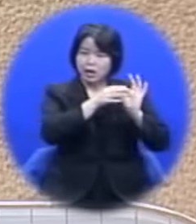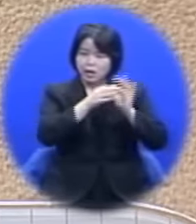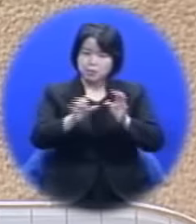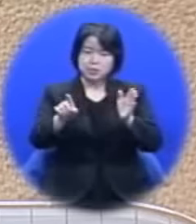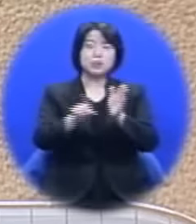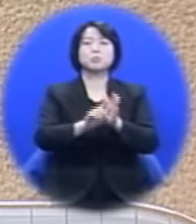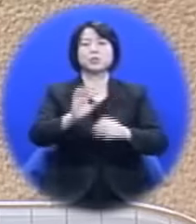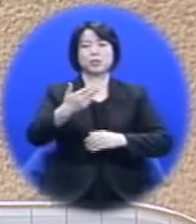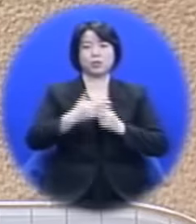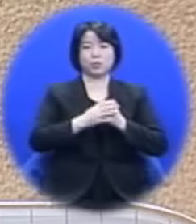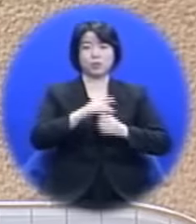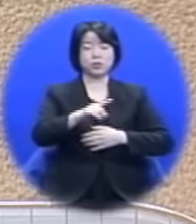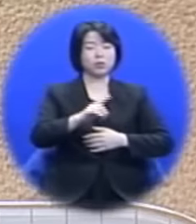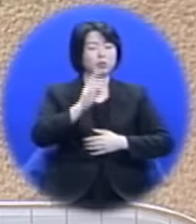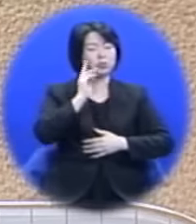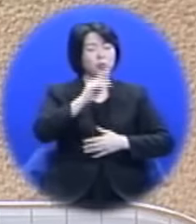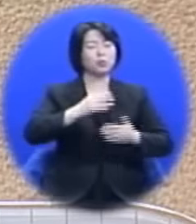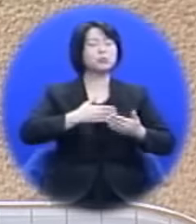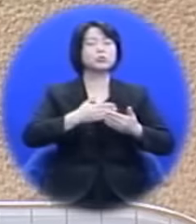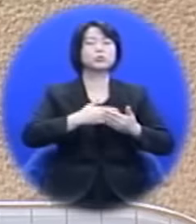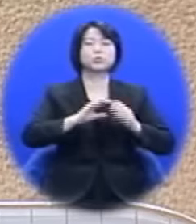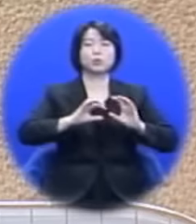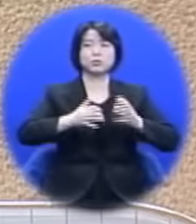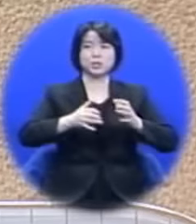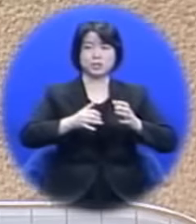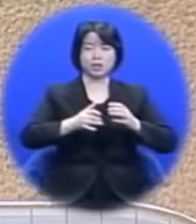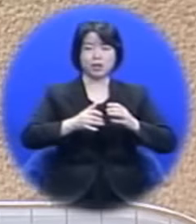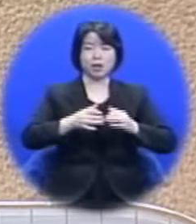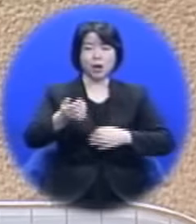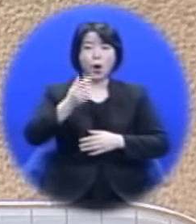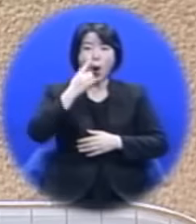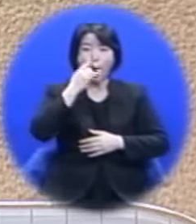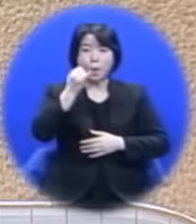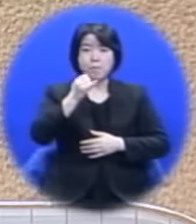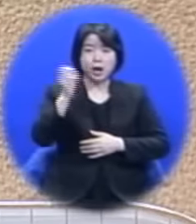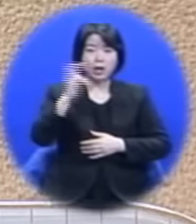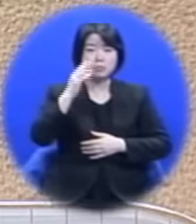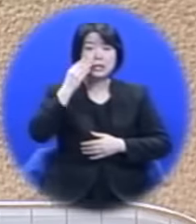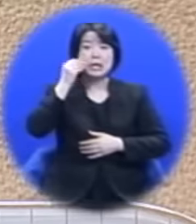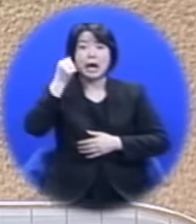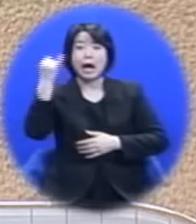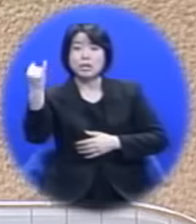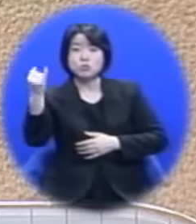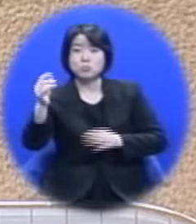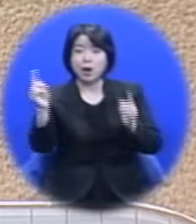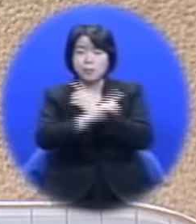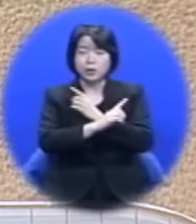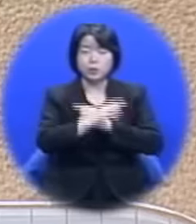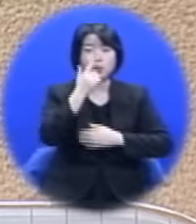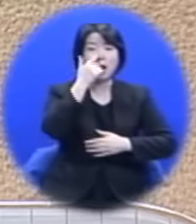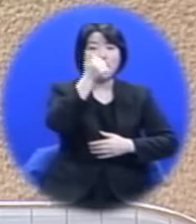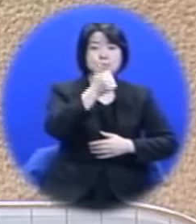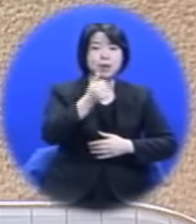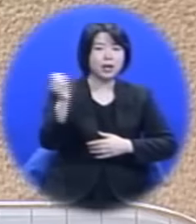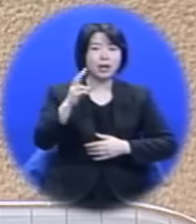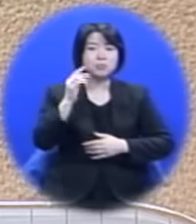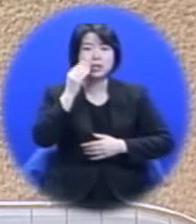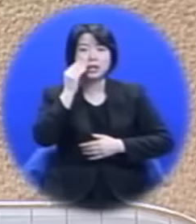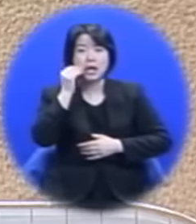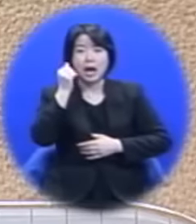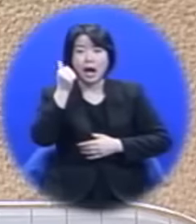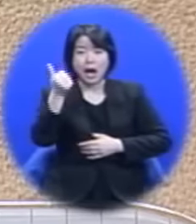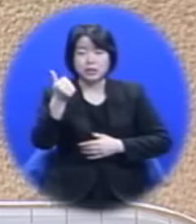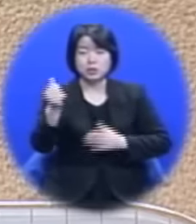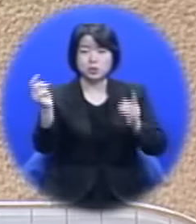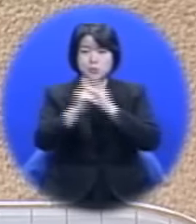너무너무 두려운 세상인 거니다 엄마가 갑자기 아줌마가 되고 아빠가 아저씨가 되고 내 집인 줄 알았더니 이게 남의